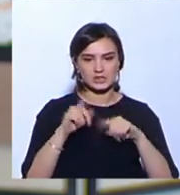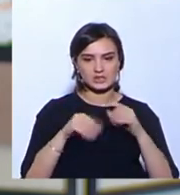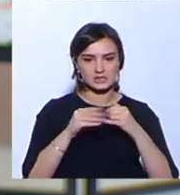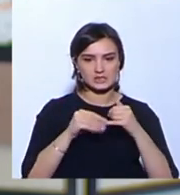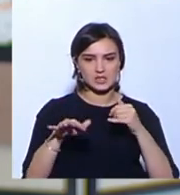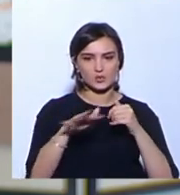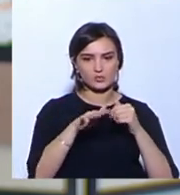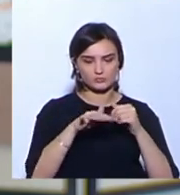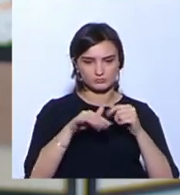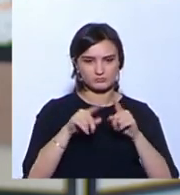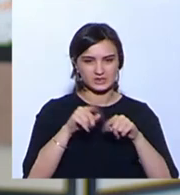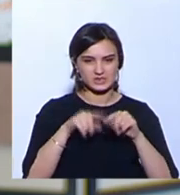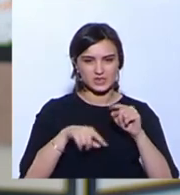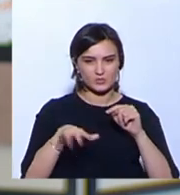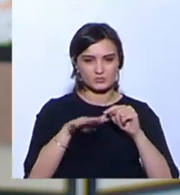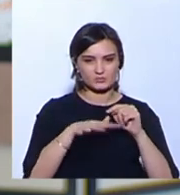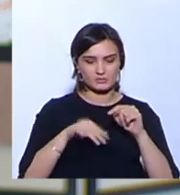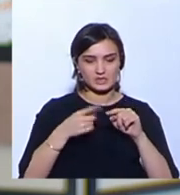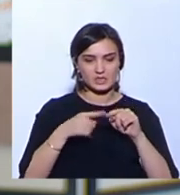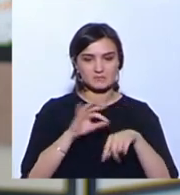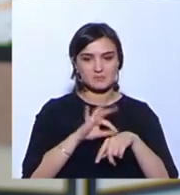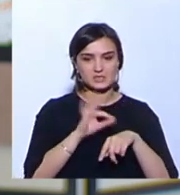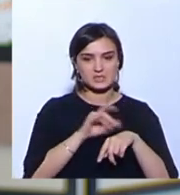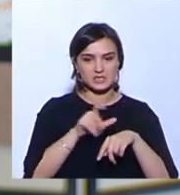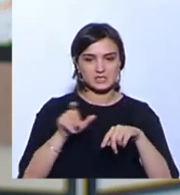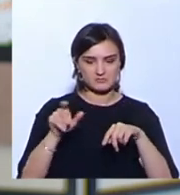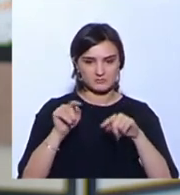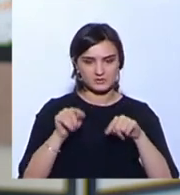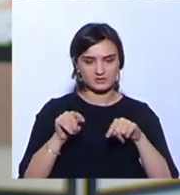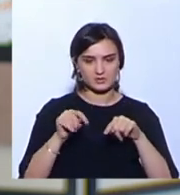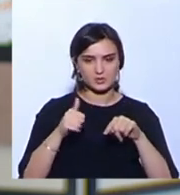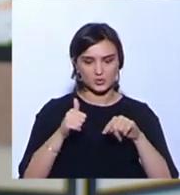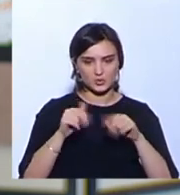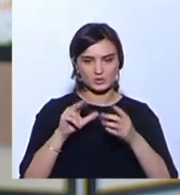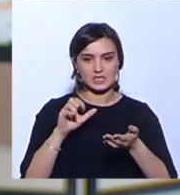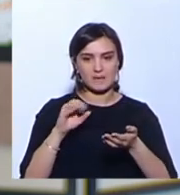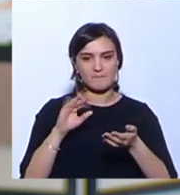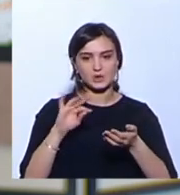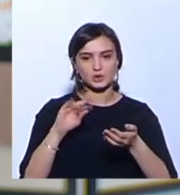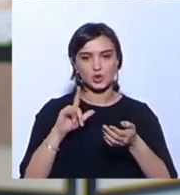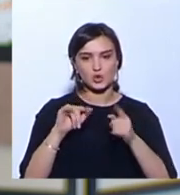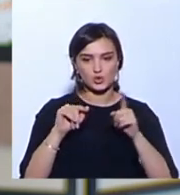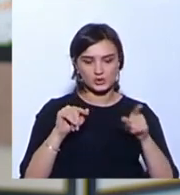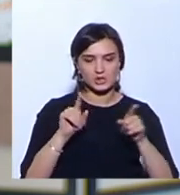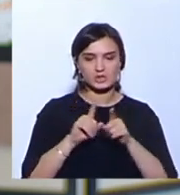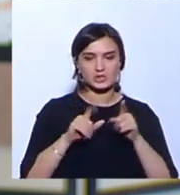სანათესაო. ეს პაციენტები ხვდებიან როგორც ჰემატოლოგებთან, ასე